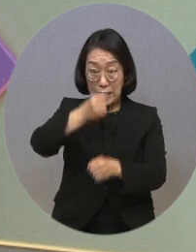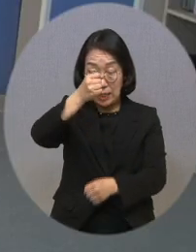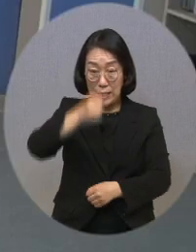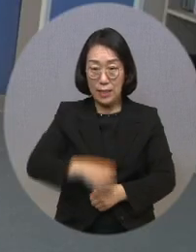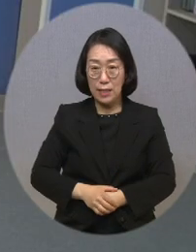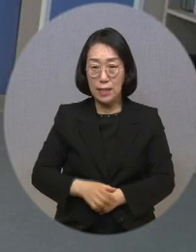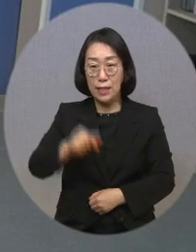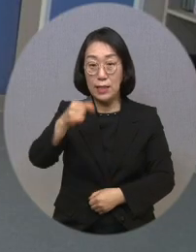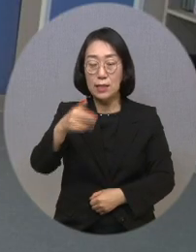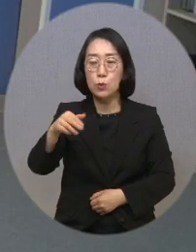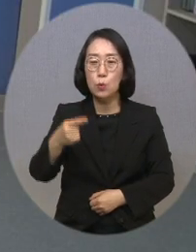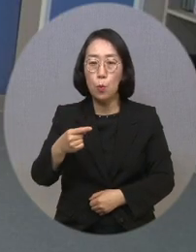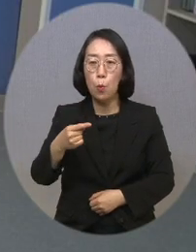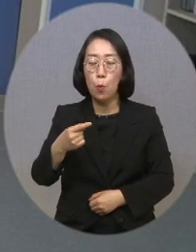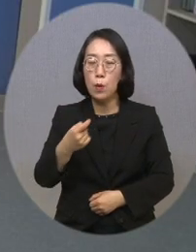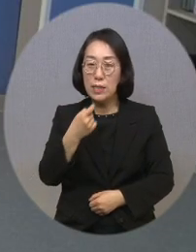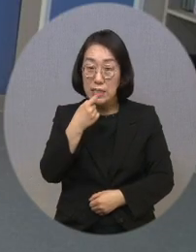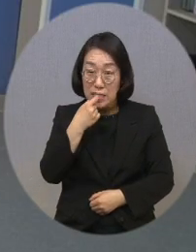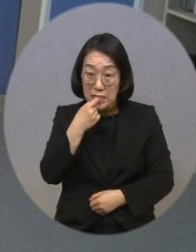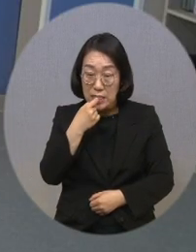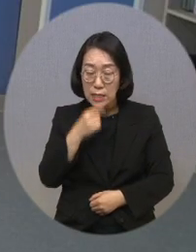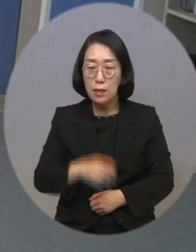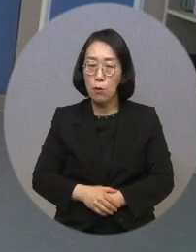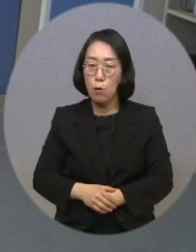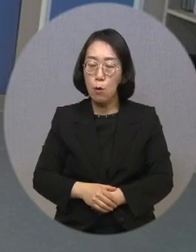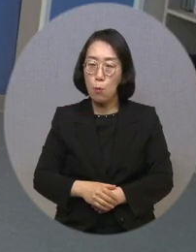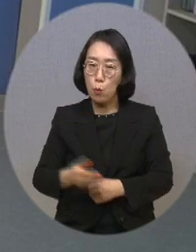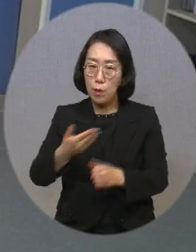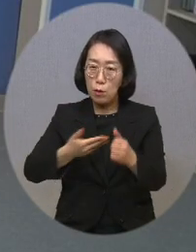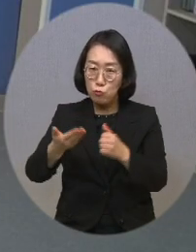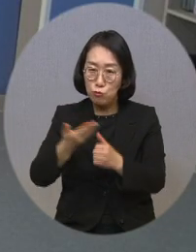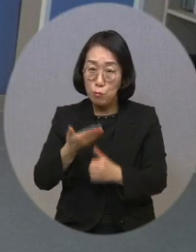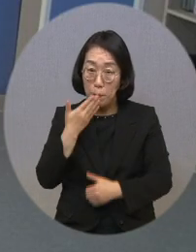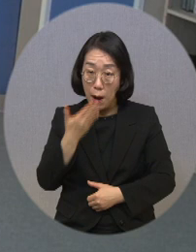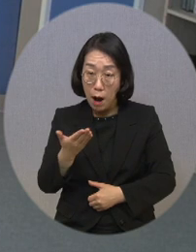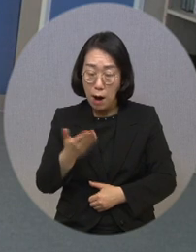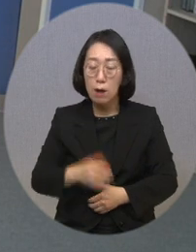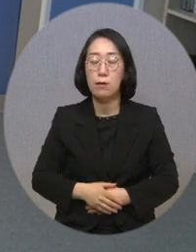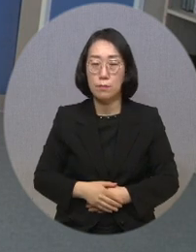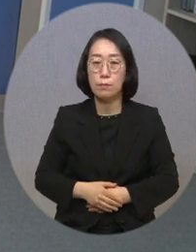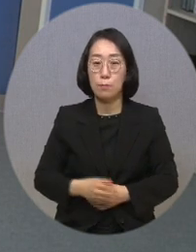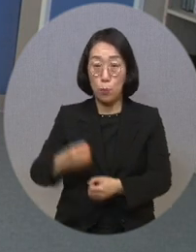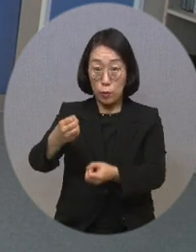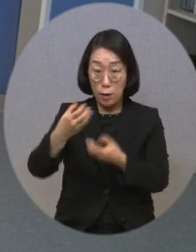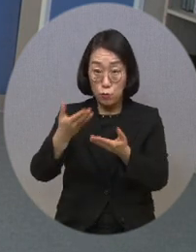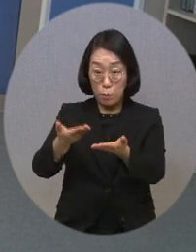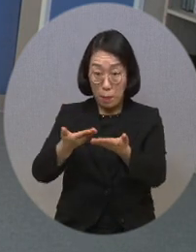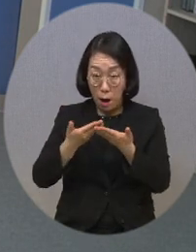그렇게 해서 이제 내가 직접 가봐야 되겠다. 그렇게 생각을 하고 네.